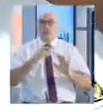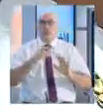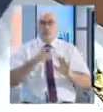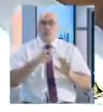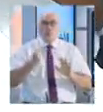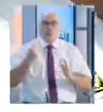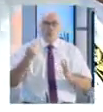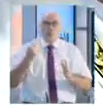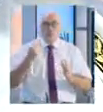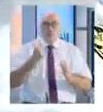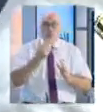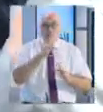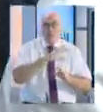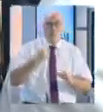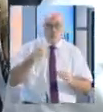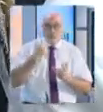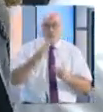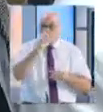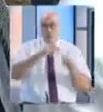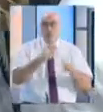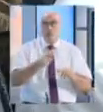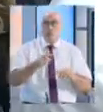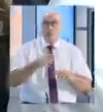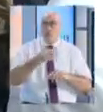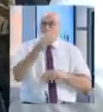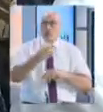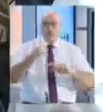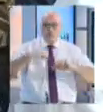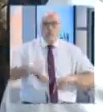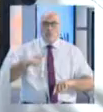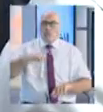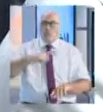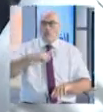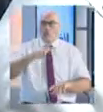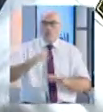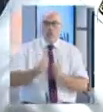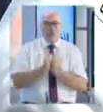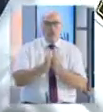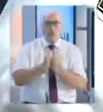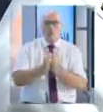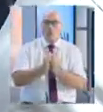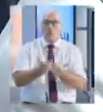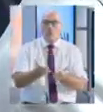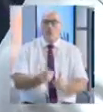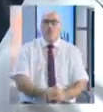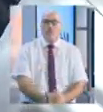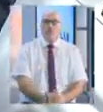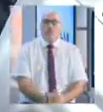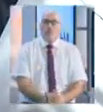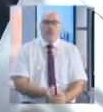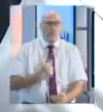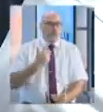بشرية، ونؤكد لهم على وقوف الدولة بجانبهم بكل إمكانية إن شاء الله. فهذا حادث يعني